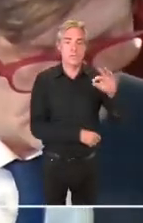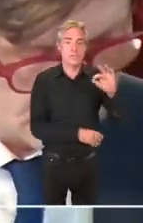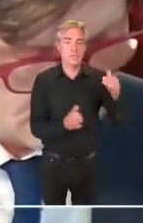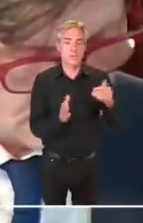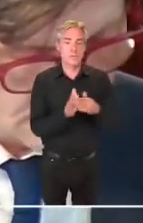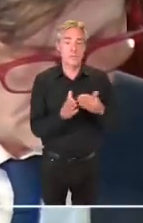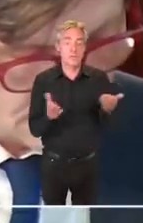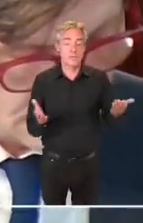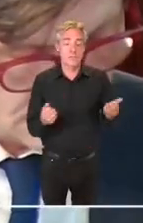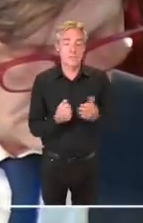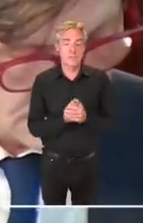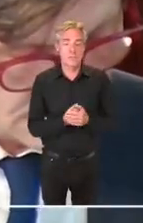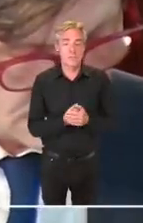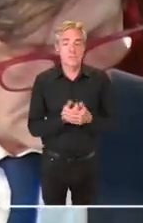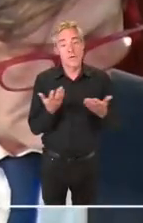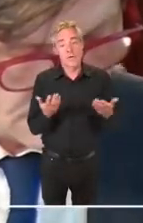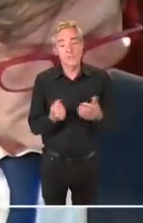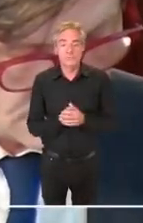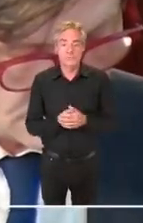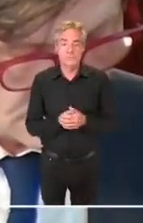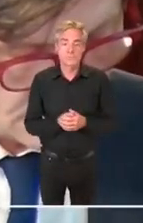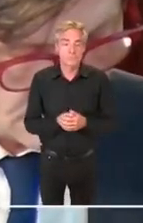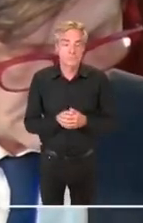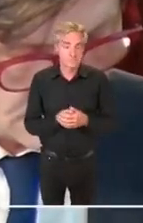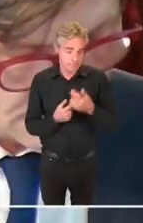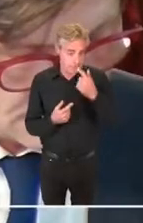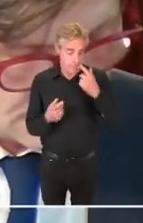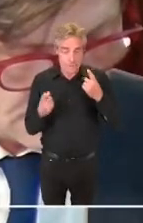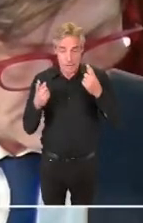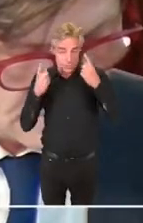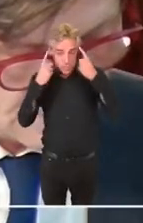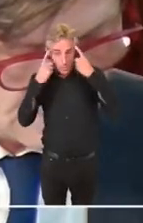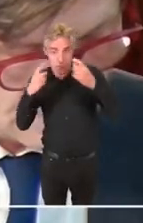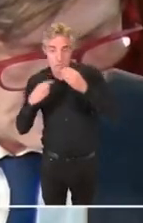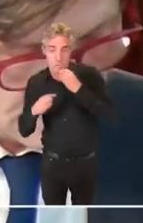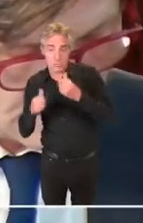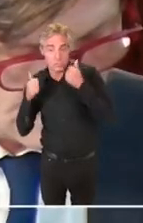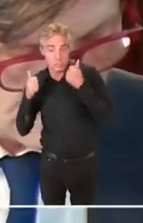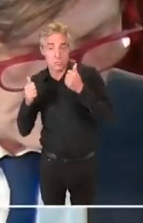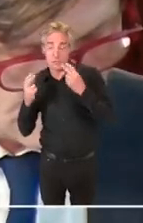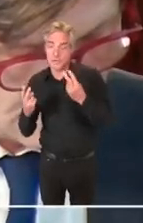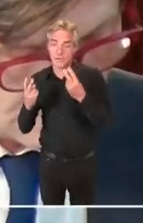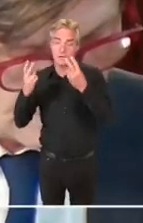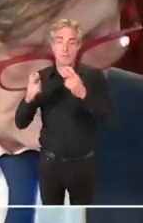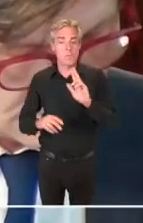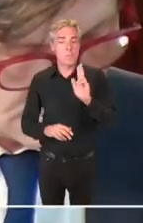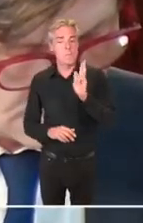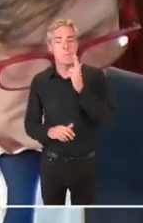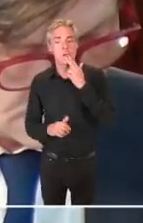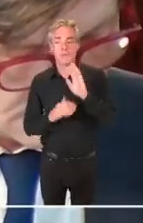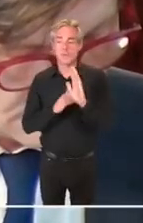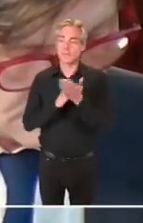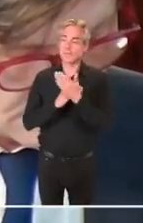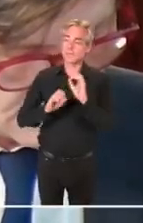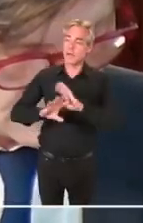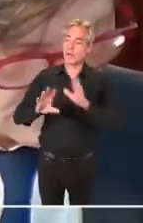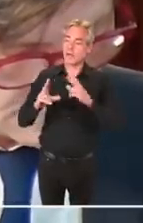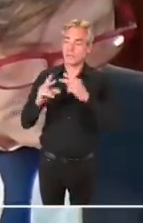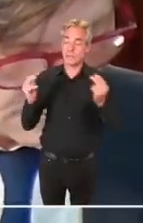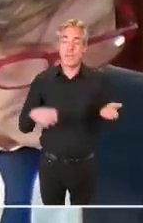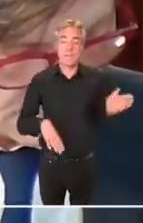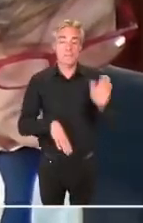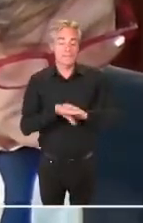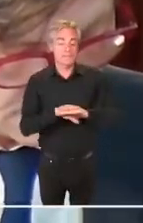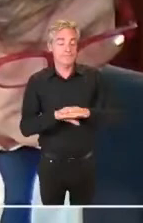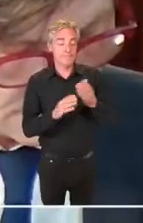l'ADM. Donc voilà, donc l'intention elle est super bonne, elle est parfaitement bien présentée, sauf que